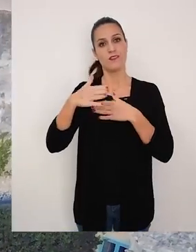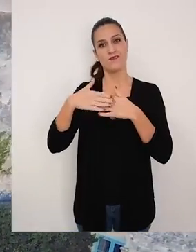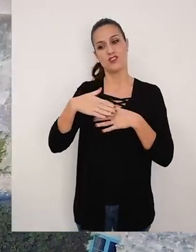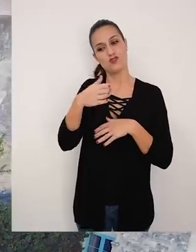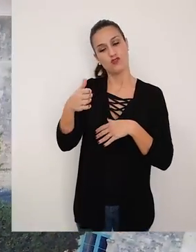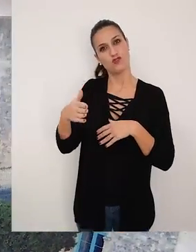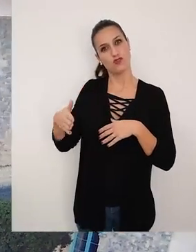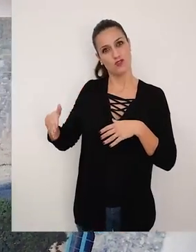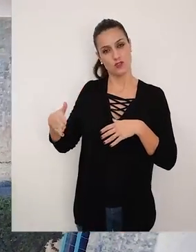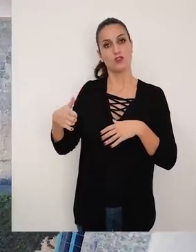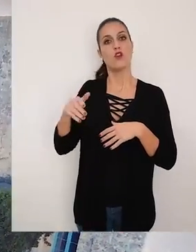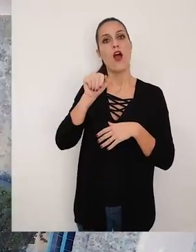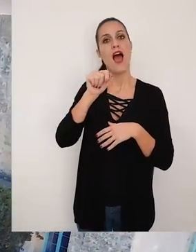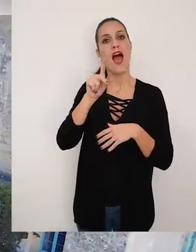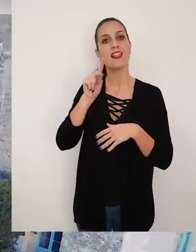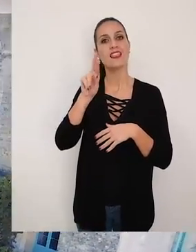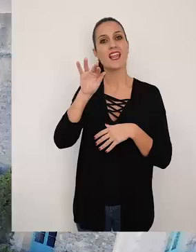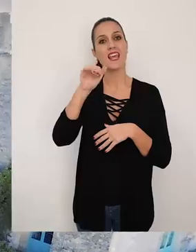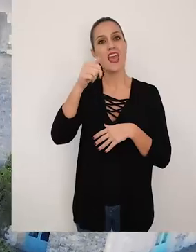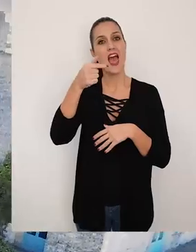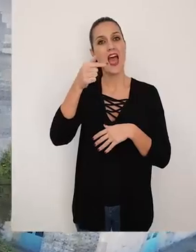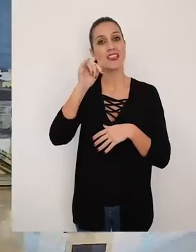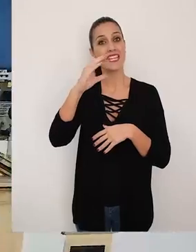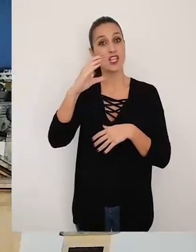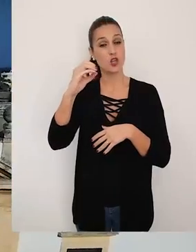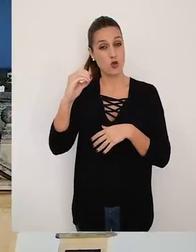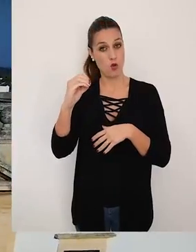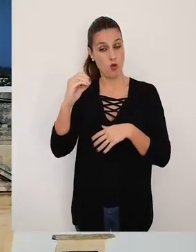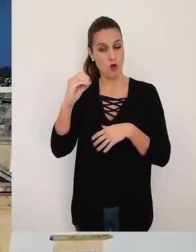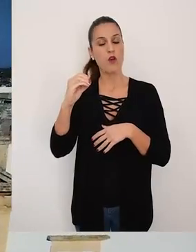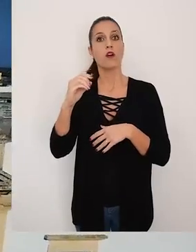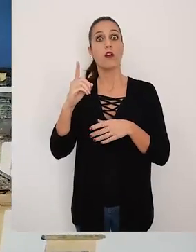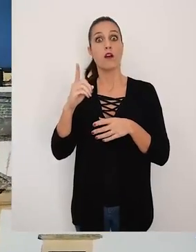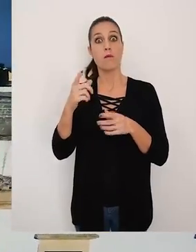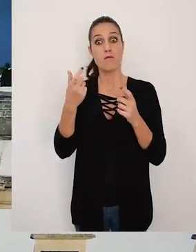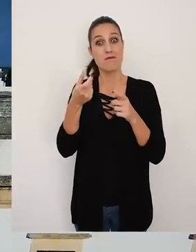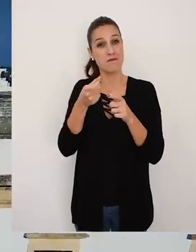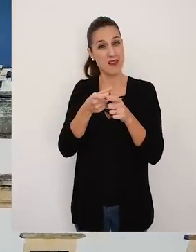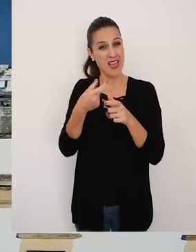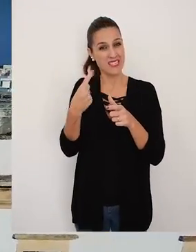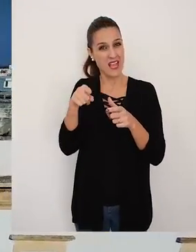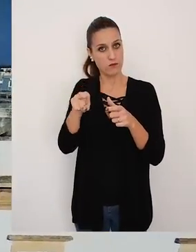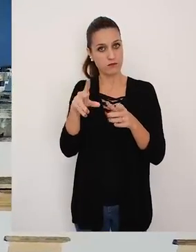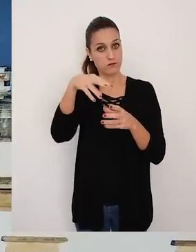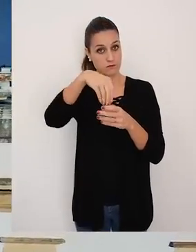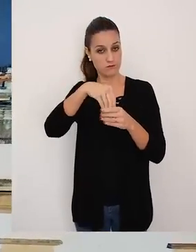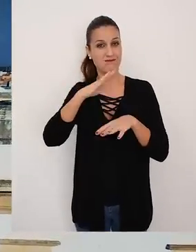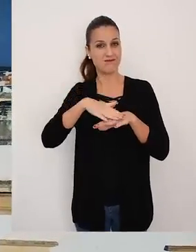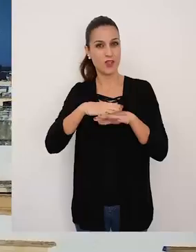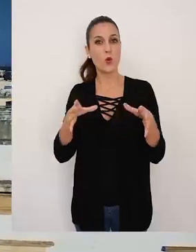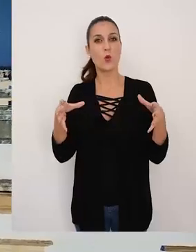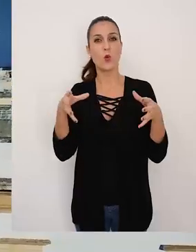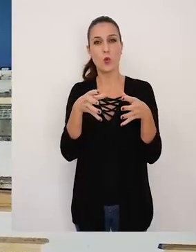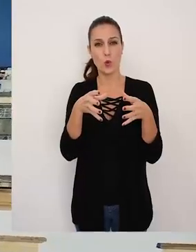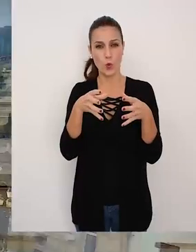salentina. Il territorio rientra nell'ambito dell'Unione dei Comuni Terre d'Oriente, insieme a Otranto,